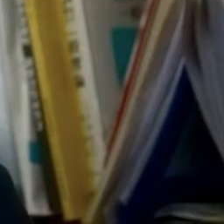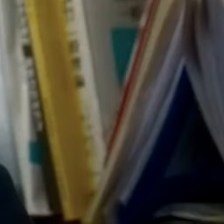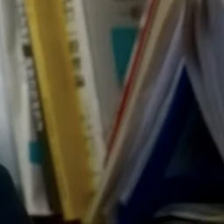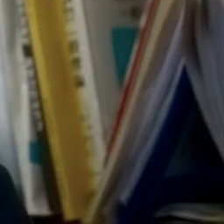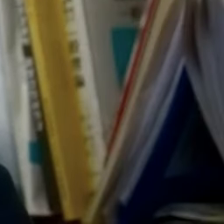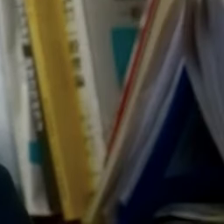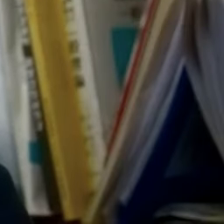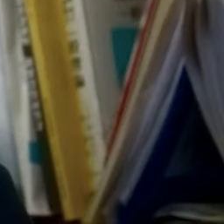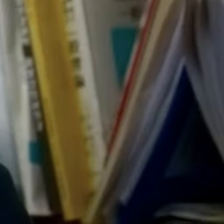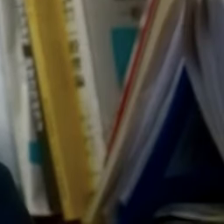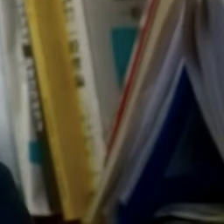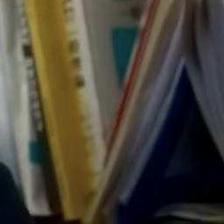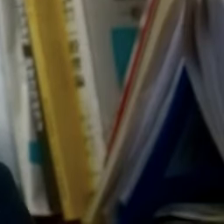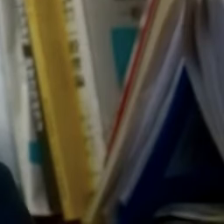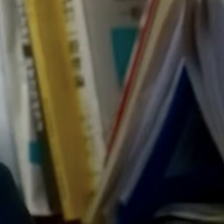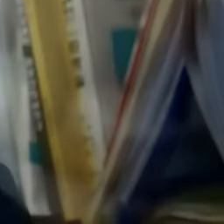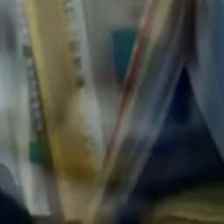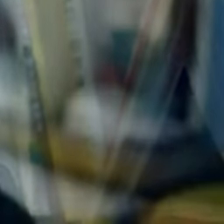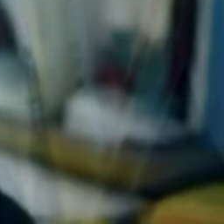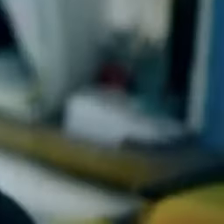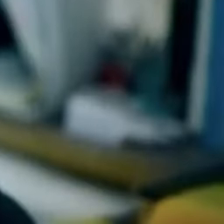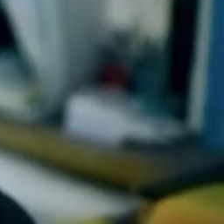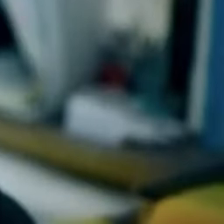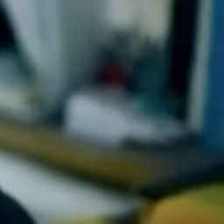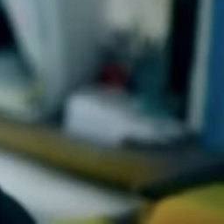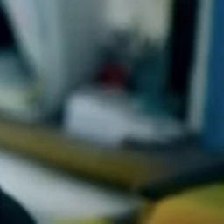우리 사회 좀 따뜻한 사회가 됐습니다